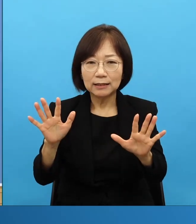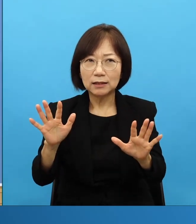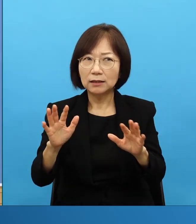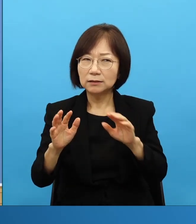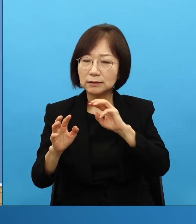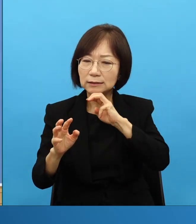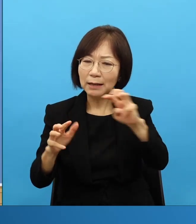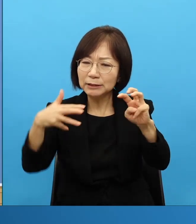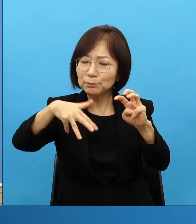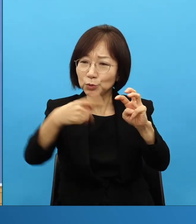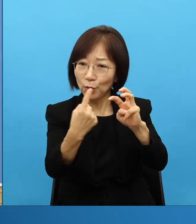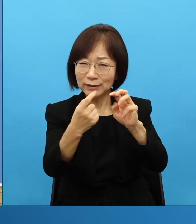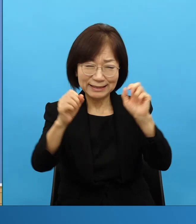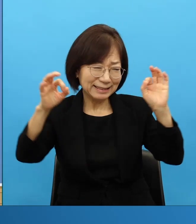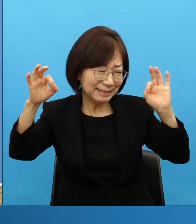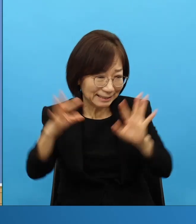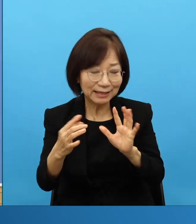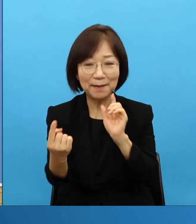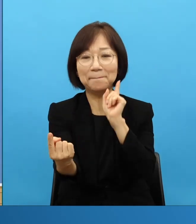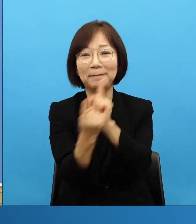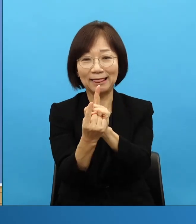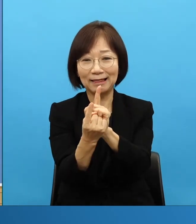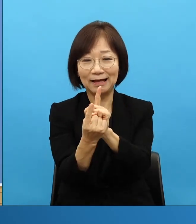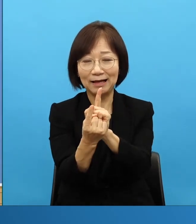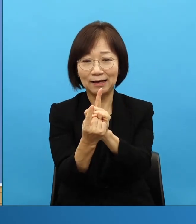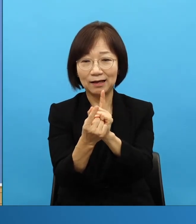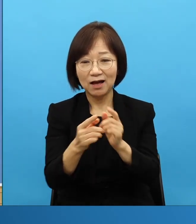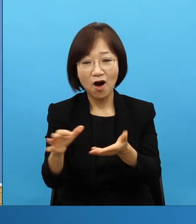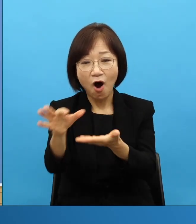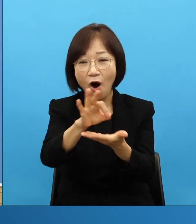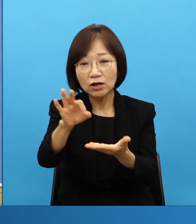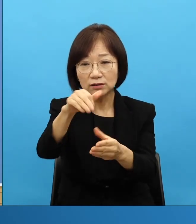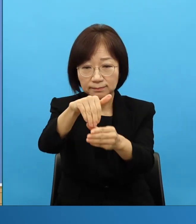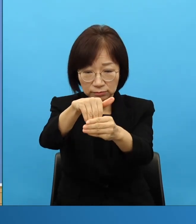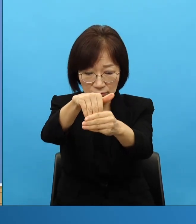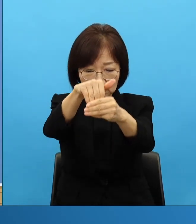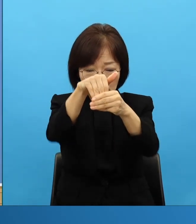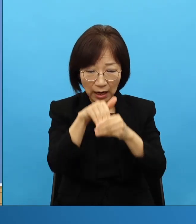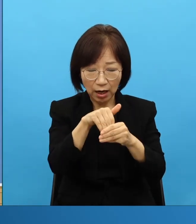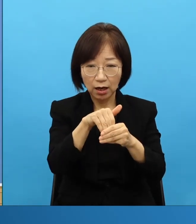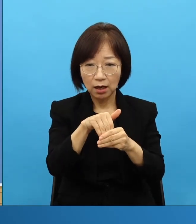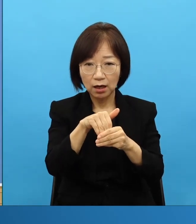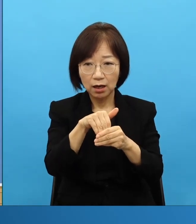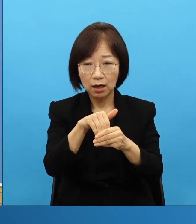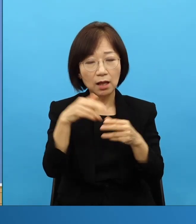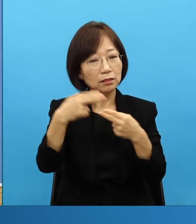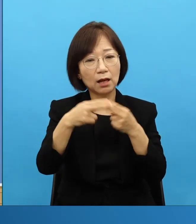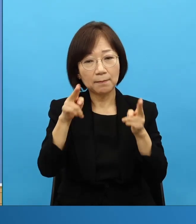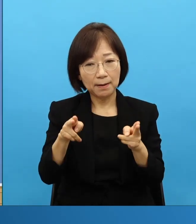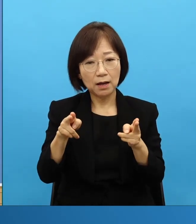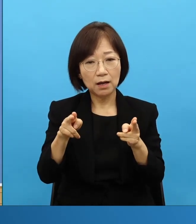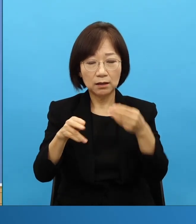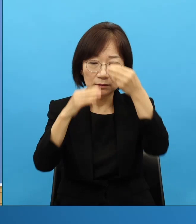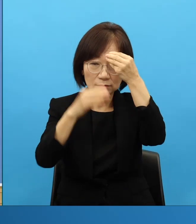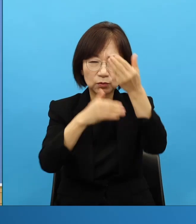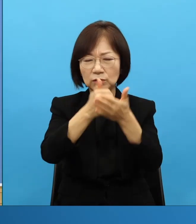가는 거야. And normally I have a full schedule that the secretaries are asking, what is your reason to meet with him? But anyway, they allowed her to meet and it didn't even take a minute, maybe